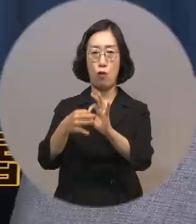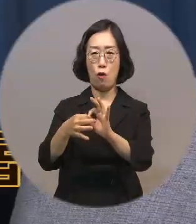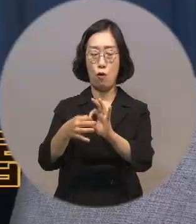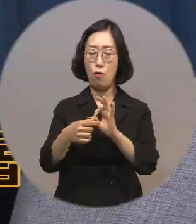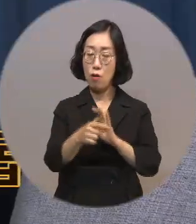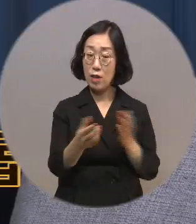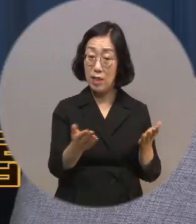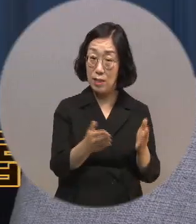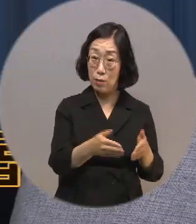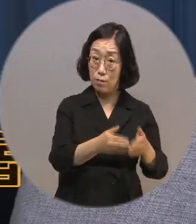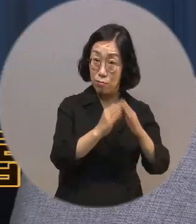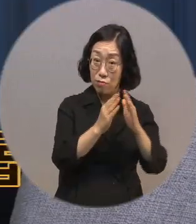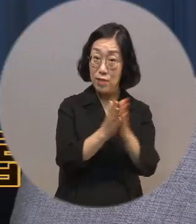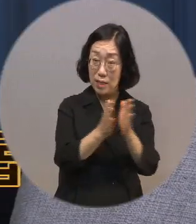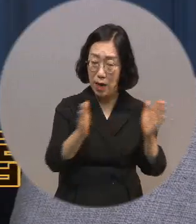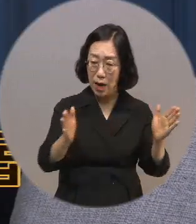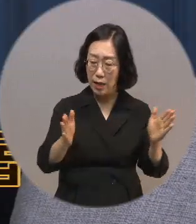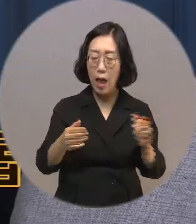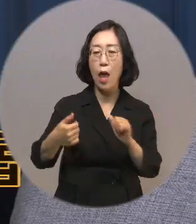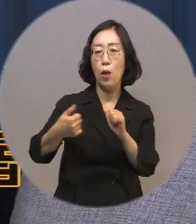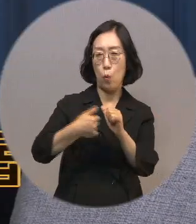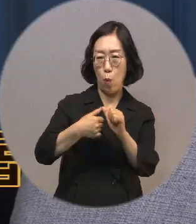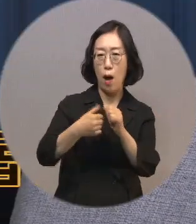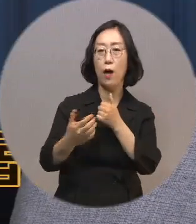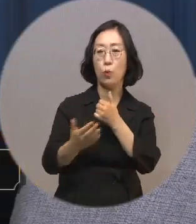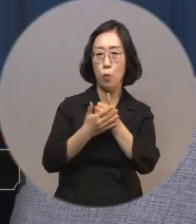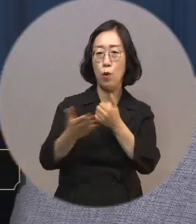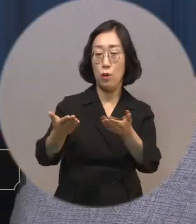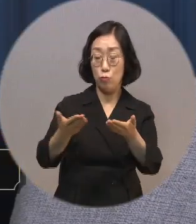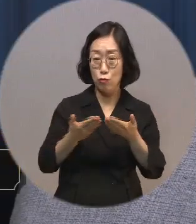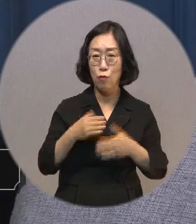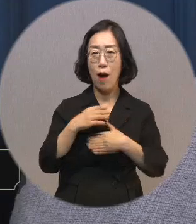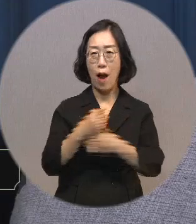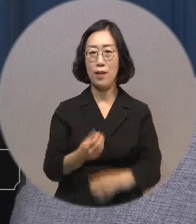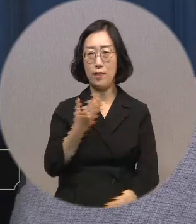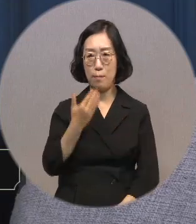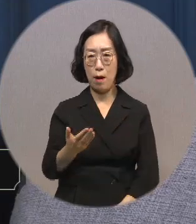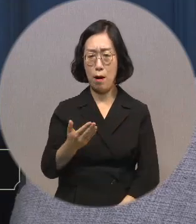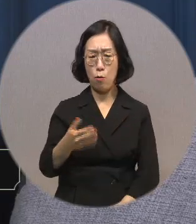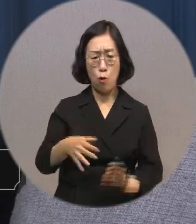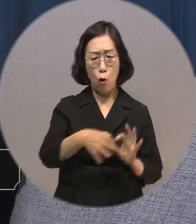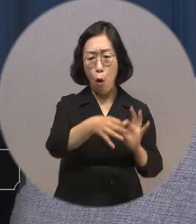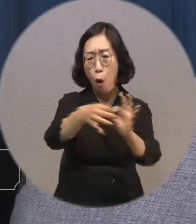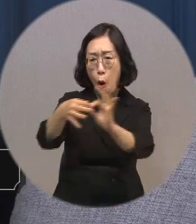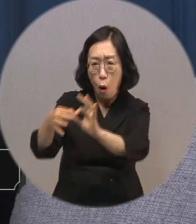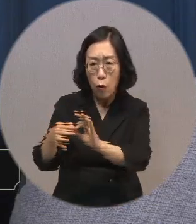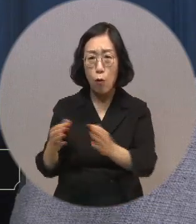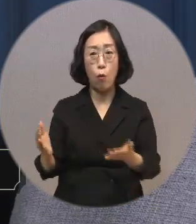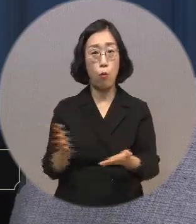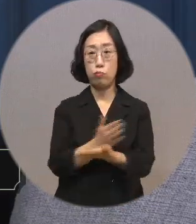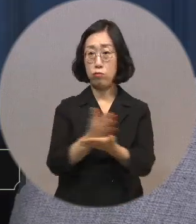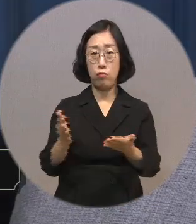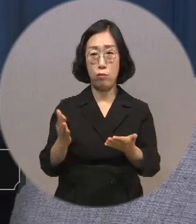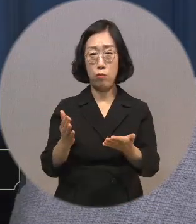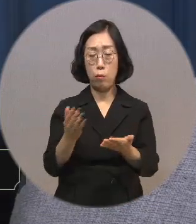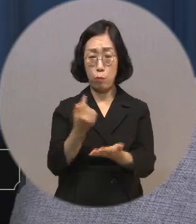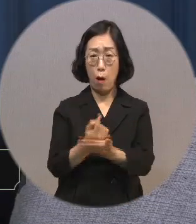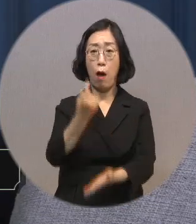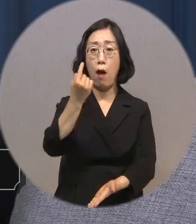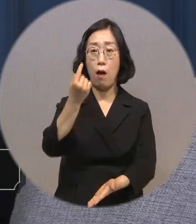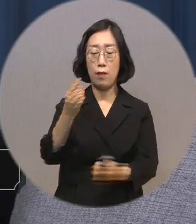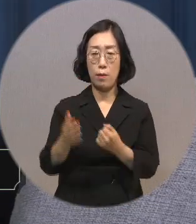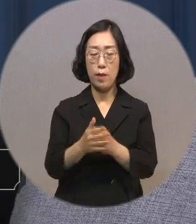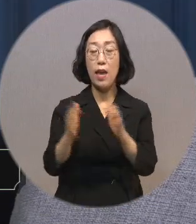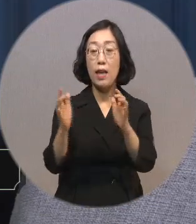창업을 시도했을 때 그런 시행착오를 하지 않도록 도와주는 거. 그리고 그런 네트워크가 없기 때문에 저희가 온라인 웹사이트를